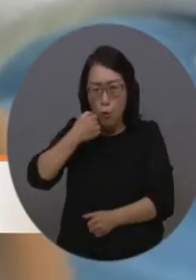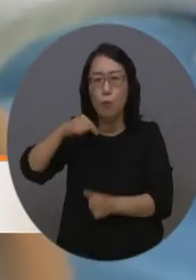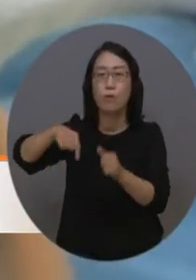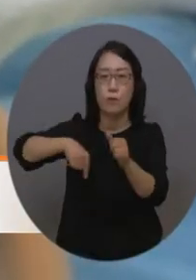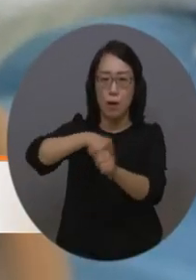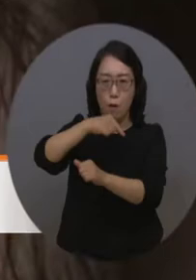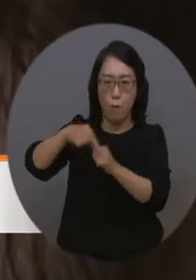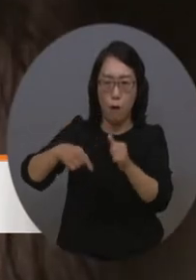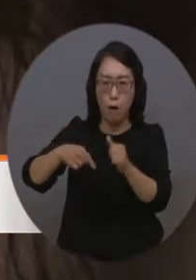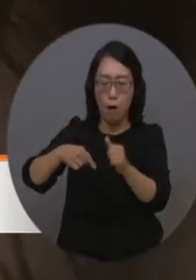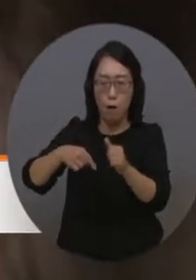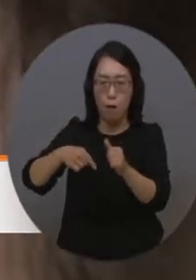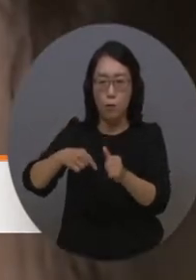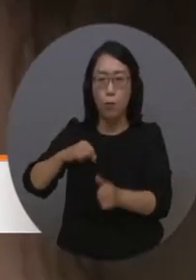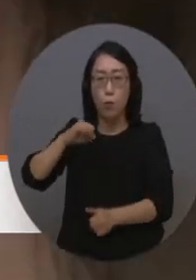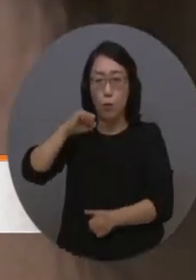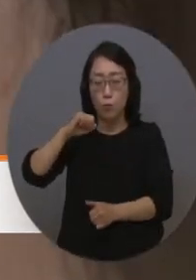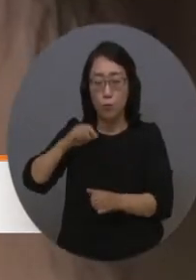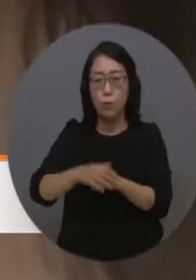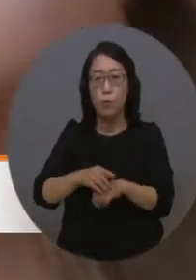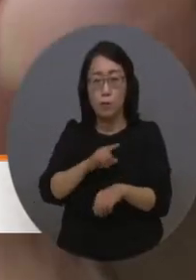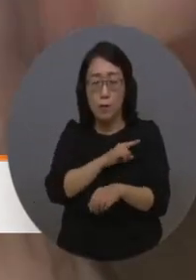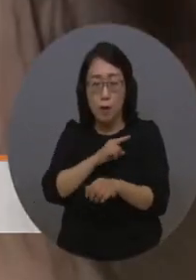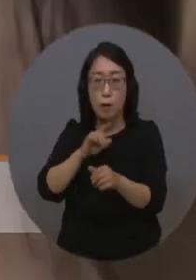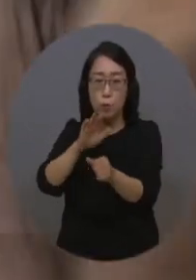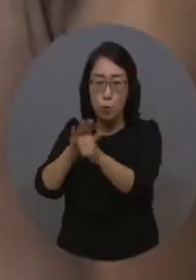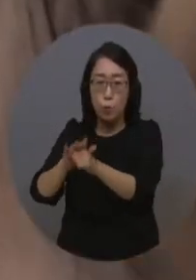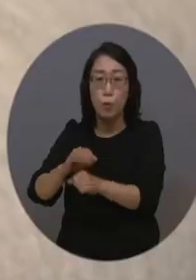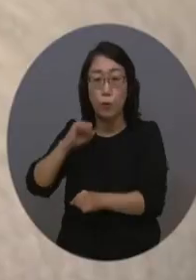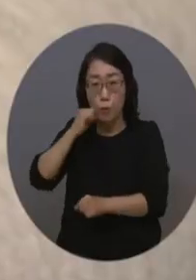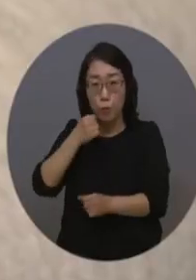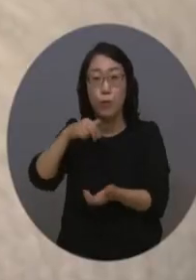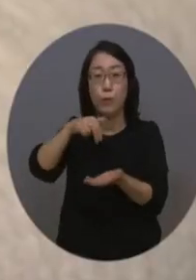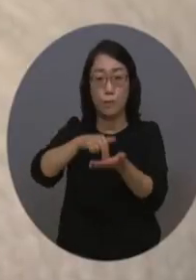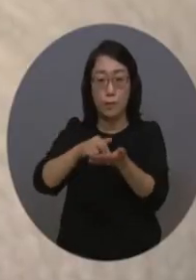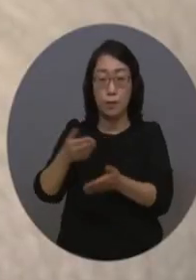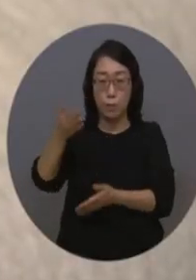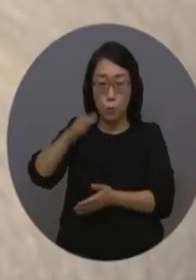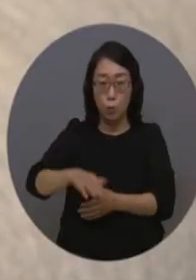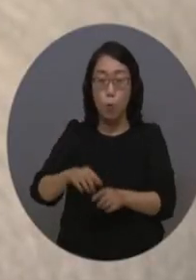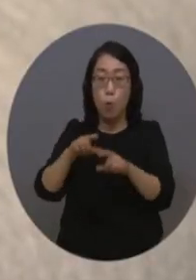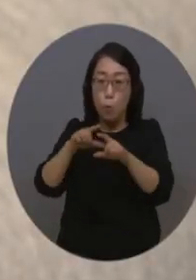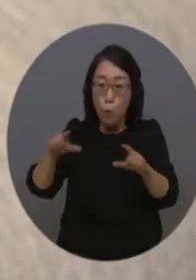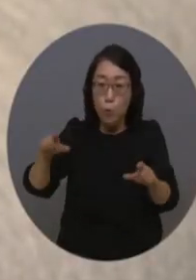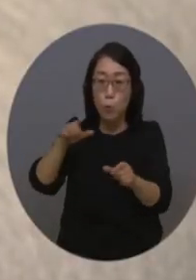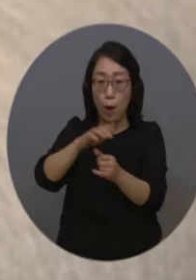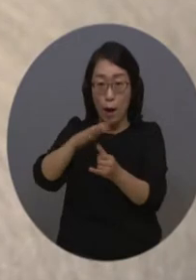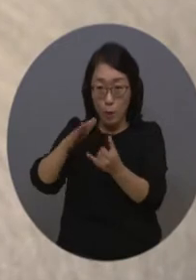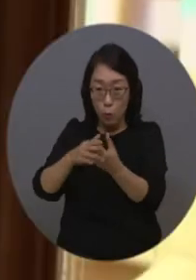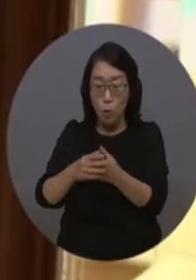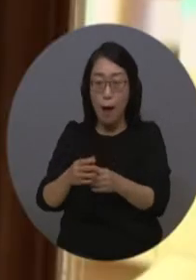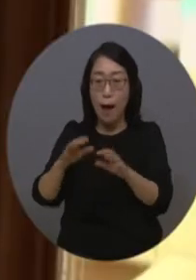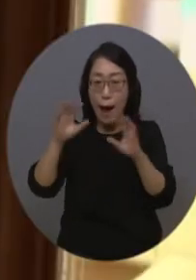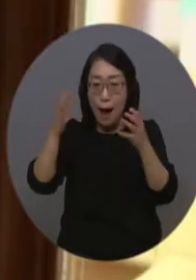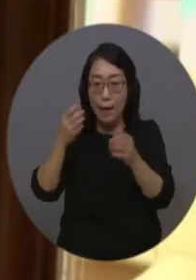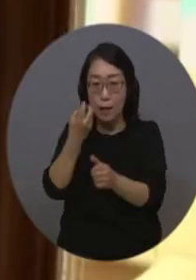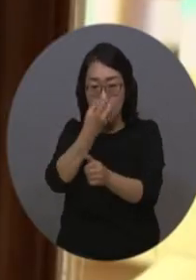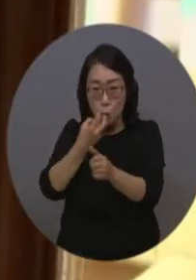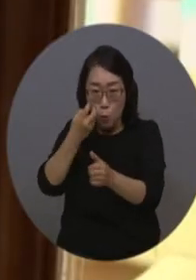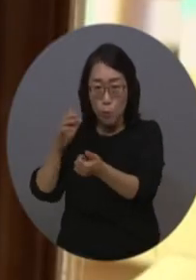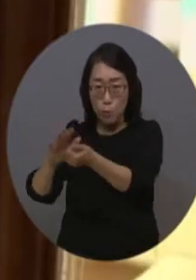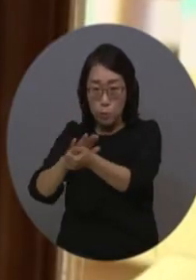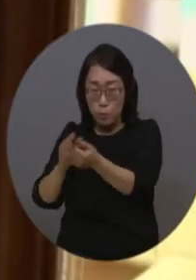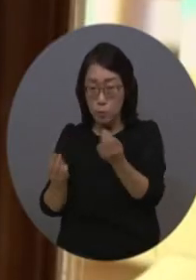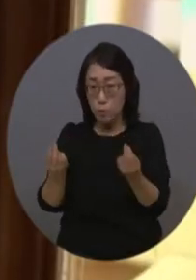돌봄 사각지대에 노출될 수 있다는 우려가 있었습니다. 또한 일반 아동을 대상으로 하는 아이 돌봄 서비스에 비해